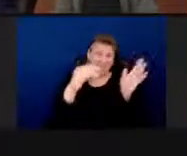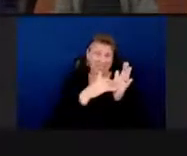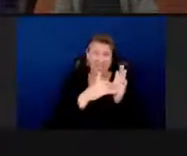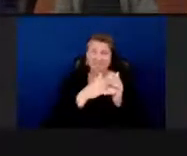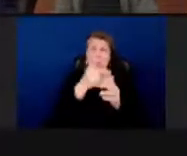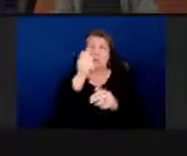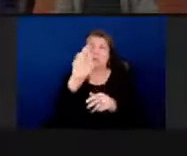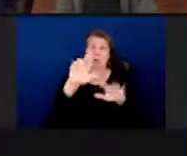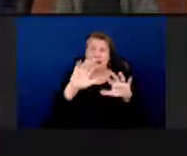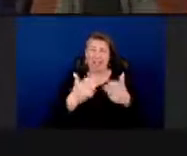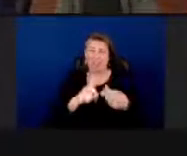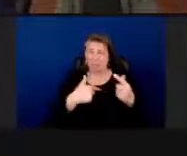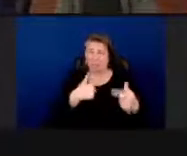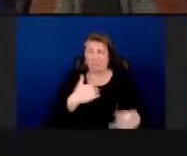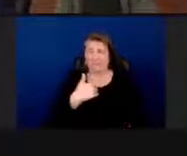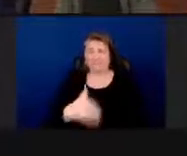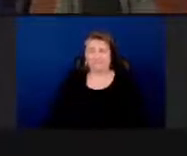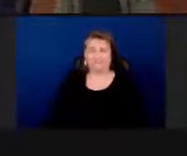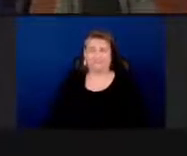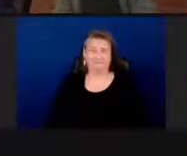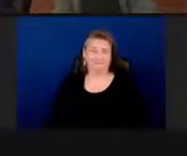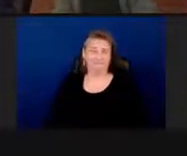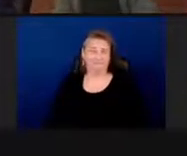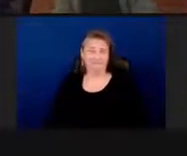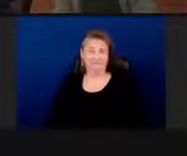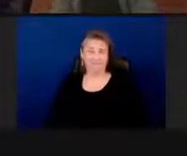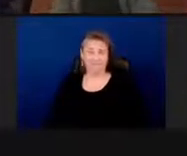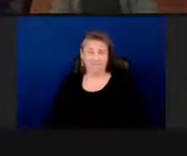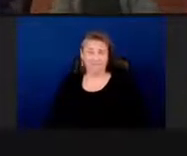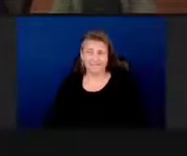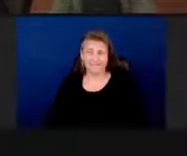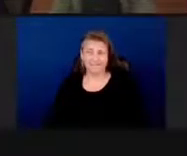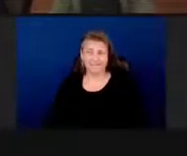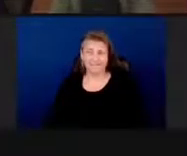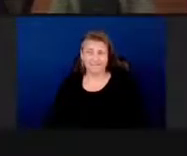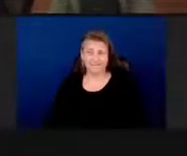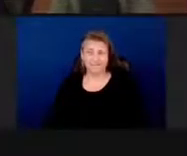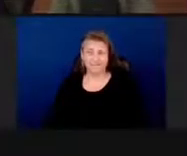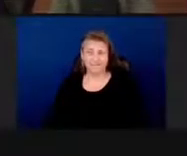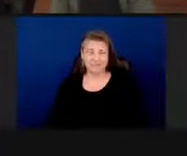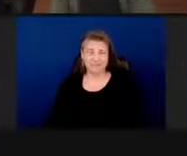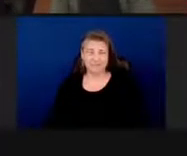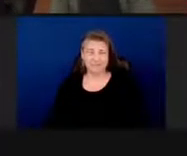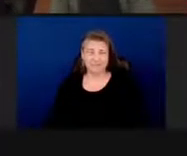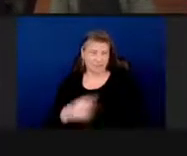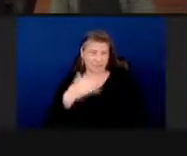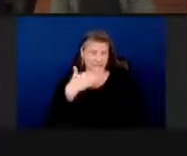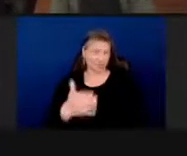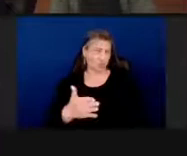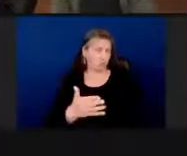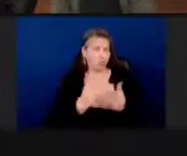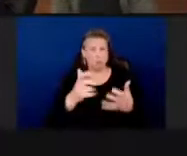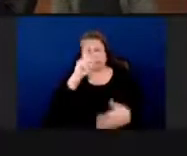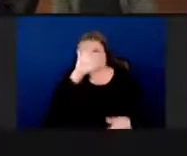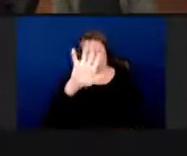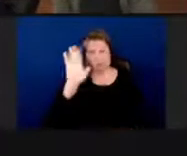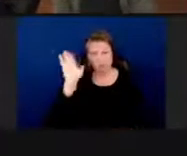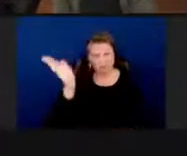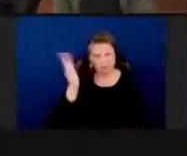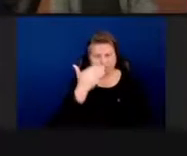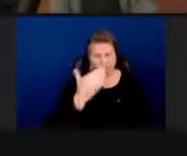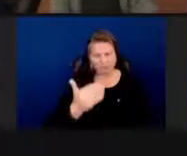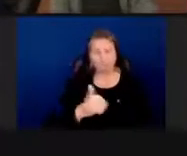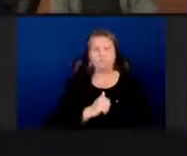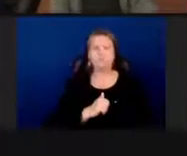tulipoanza mpango huu tulikuwa na wanafunzi takriban 7,600 na kufikia hapa tuna wanafunzi